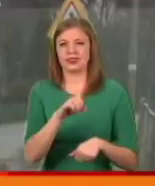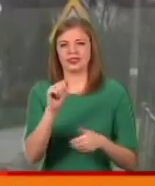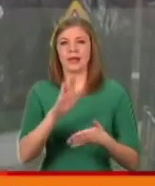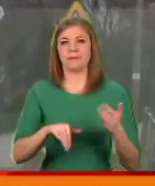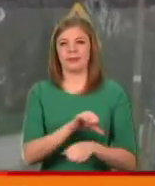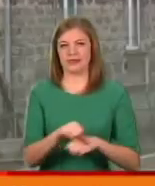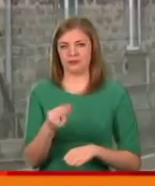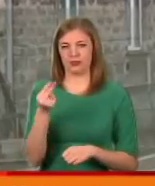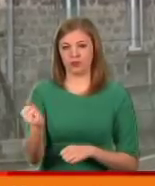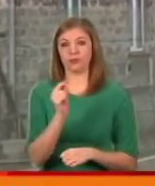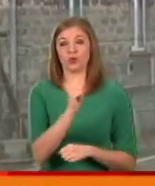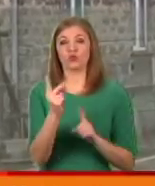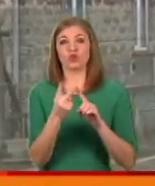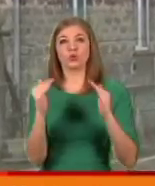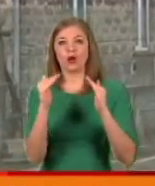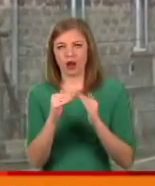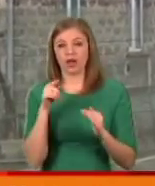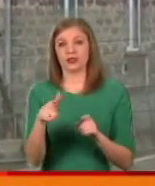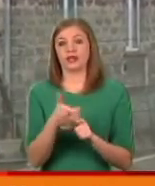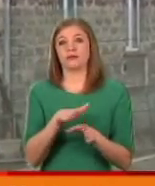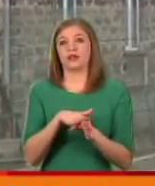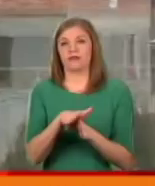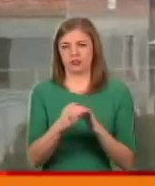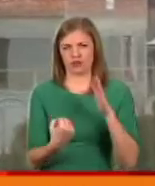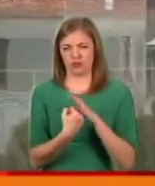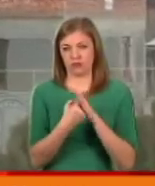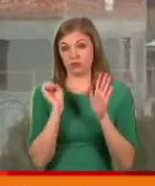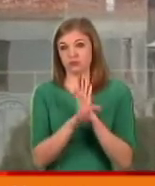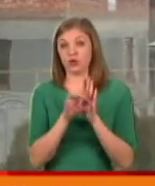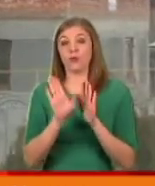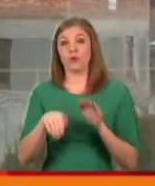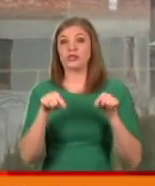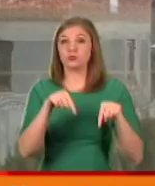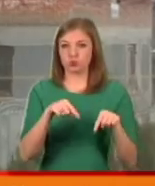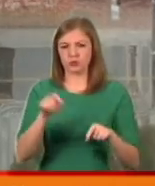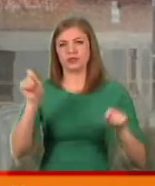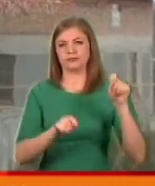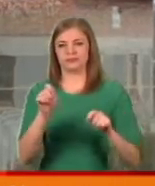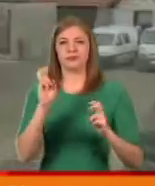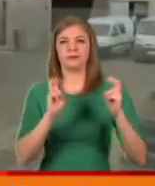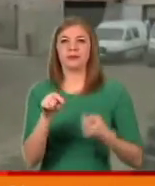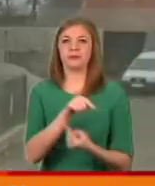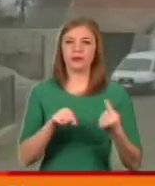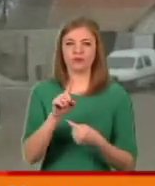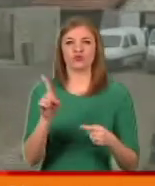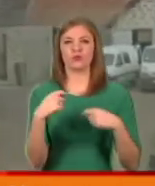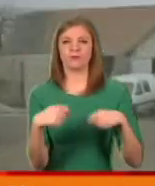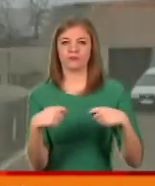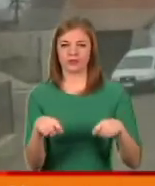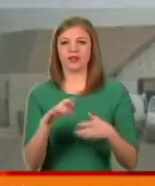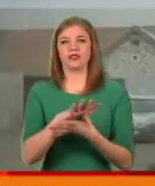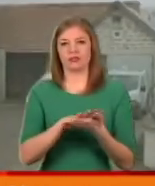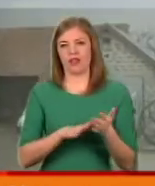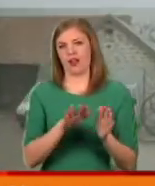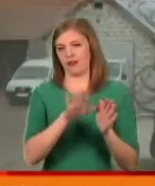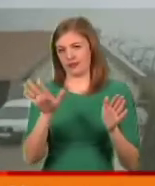безмитною нормою. Кожна друга хата тут перевантажна база. Потім по товари сюди приїздять підприємці, аби реалізувати їх далі